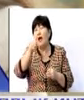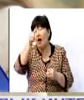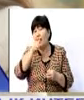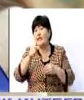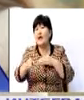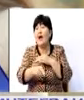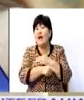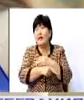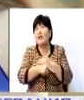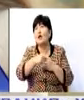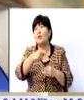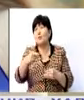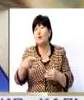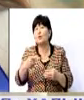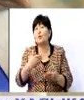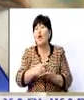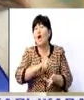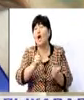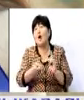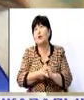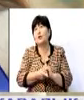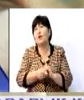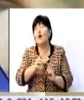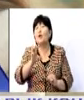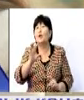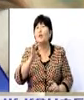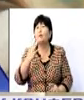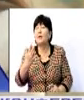аяғында минусқа ауысады, яғни 0-5.